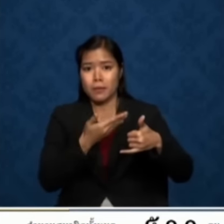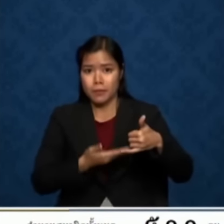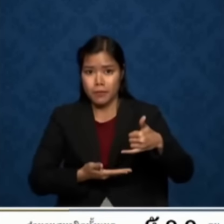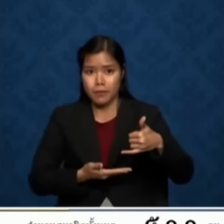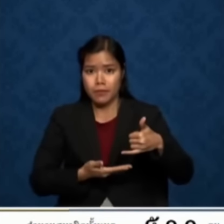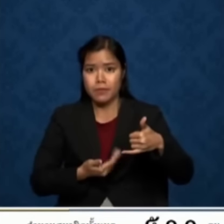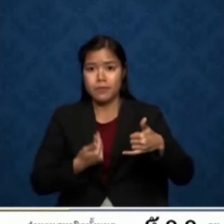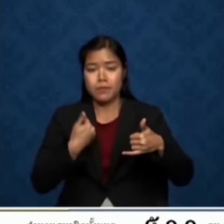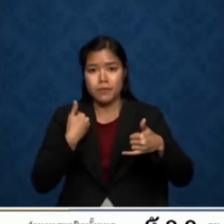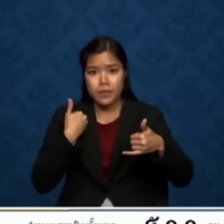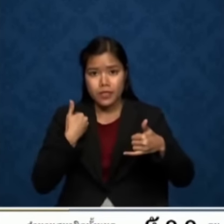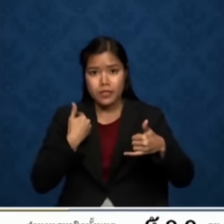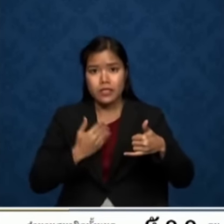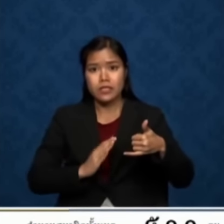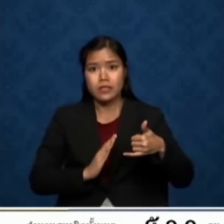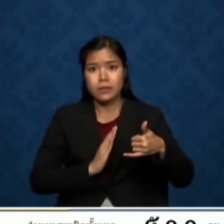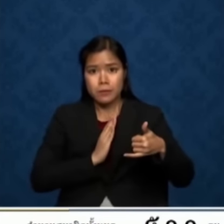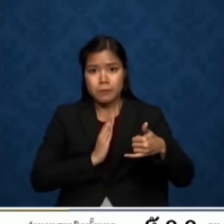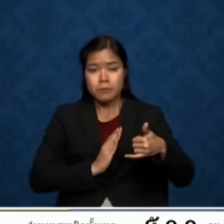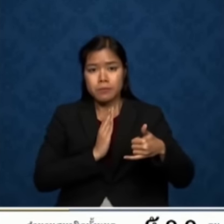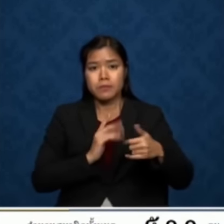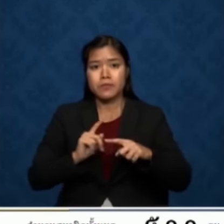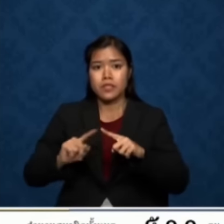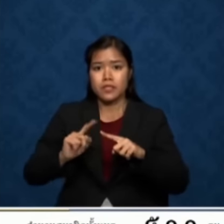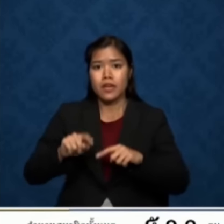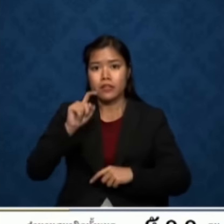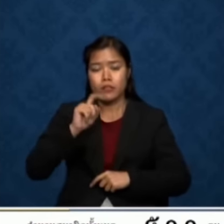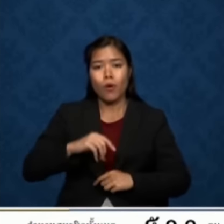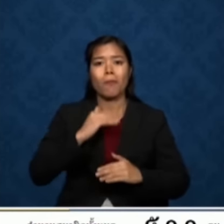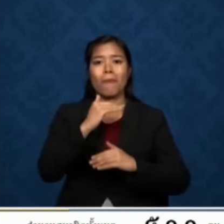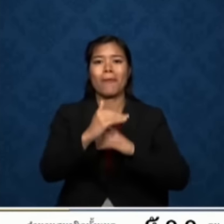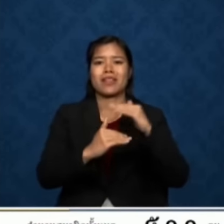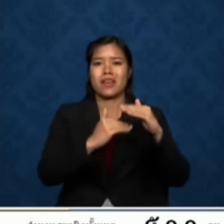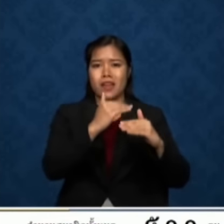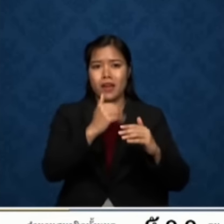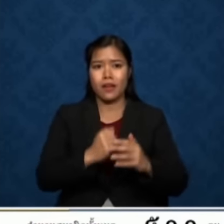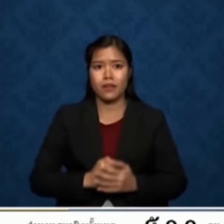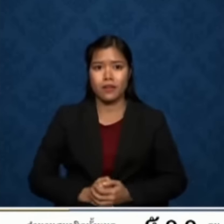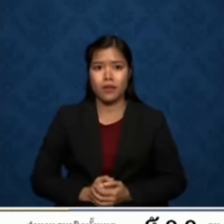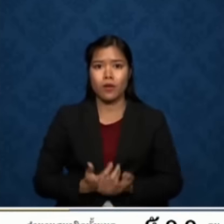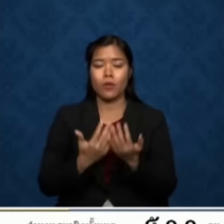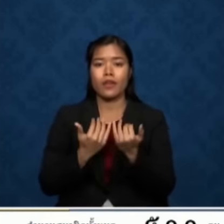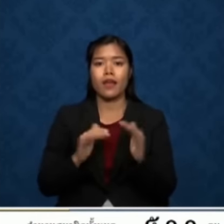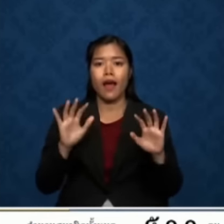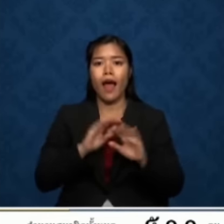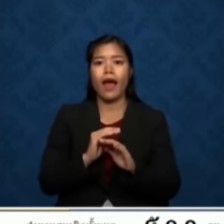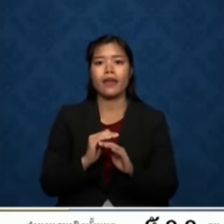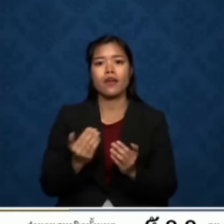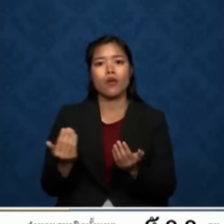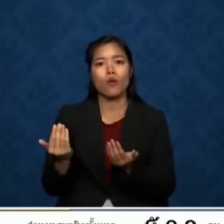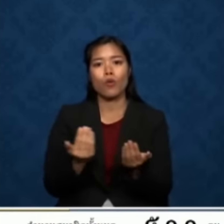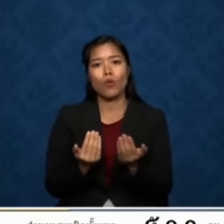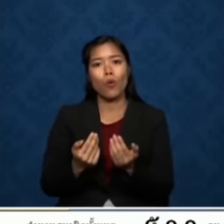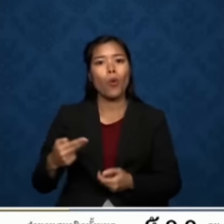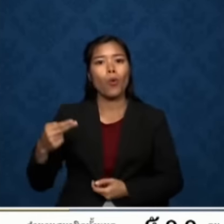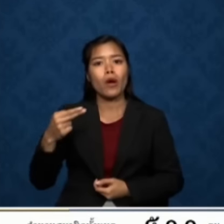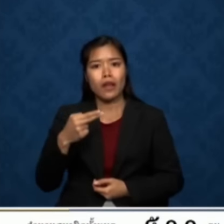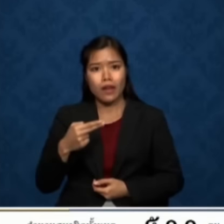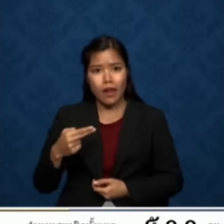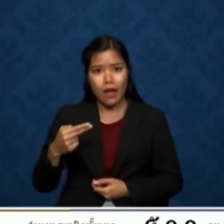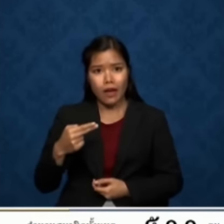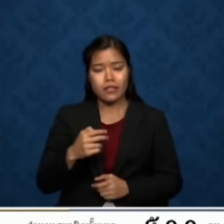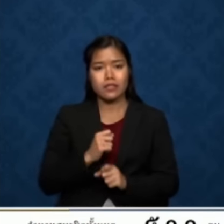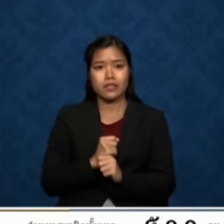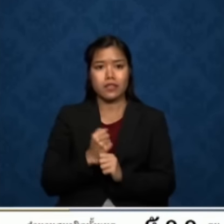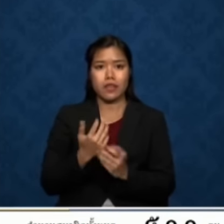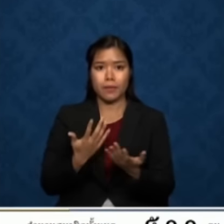ยการพัฒนามนุษย์เราต้องพัฒนาวันนี้เขาคือลูกหลานเราจะทำยังไงจะใช้เวลาช่วงนี้ส